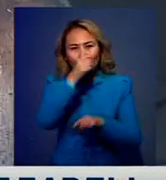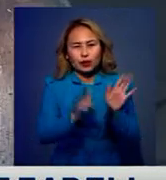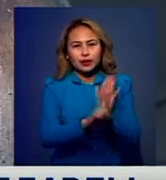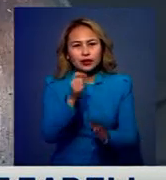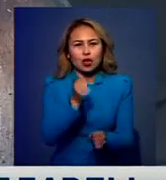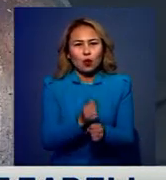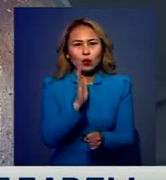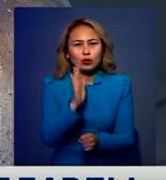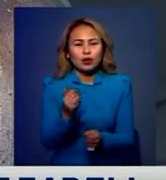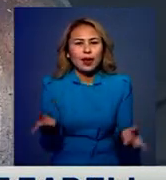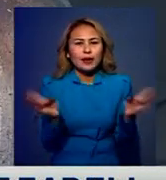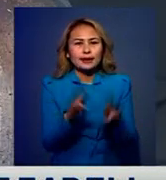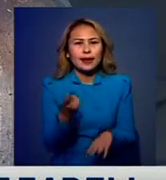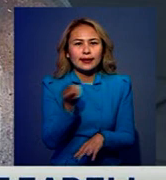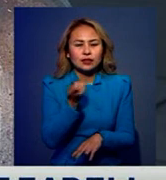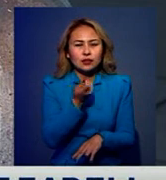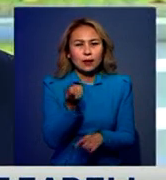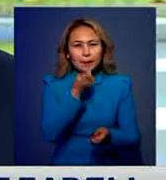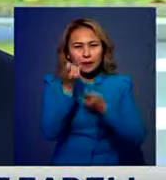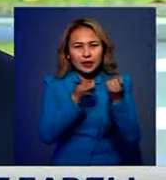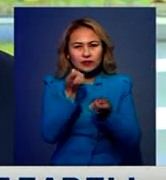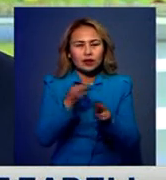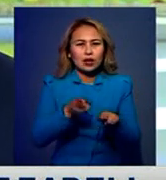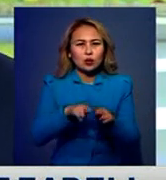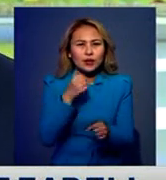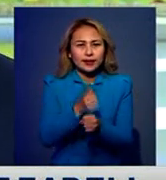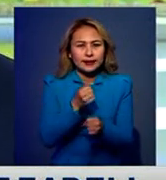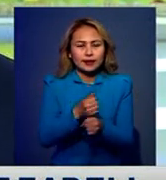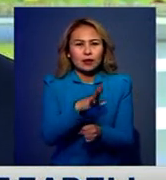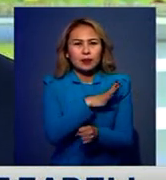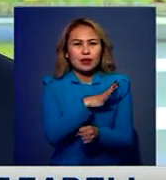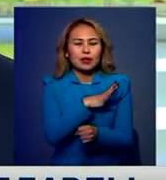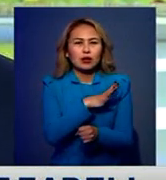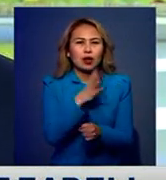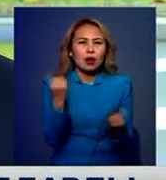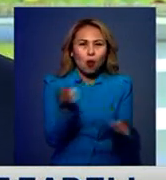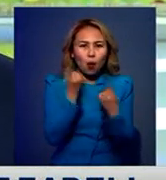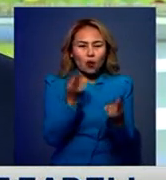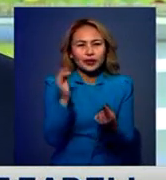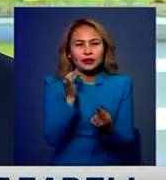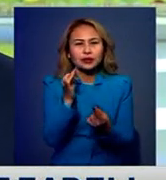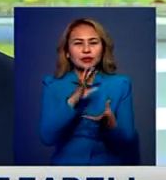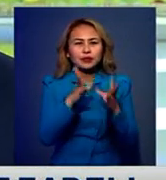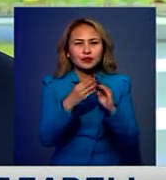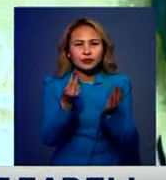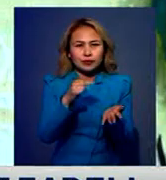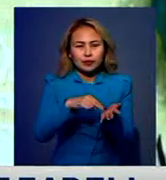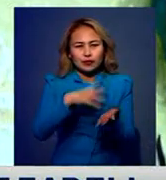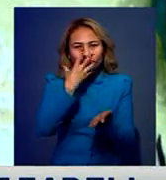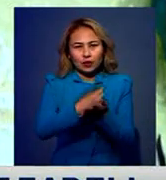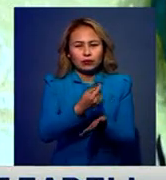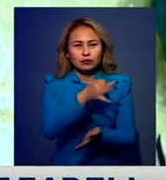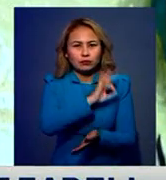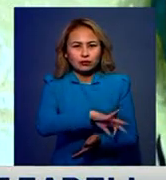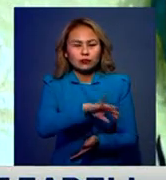отырмыз. Күріштің қалдығынан, күріштің жаңағы майда ақұсағынан жасалынатын тағамдардың бірі, ол әлі жеңіл, ол әлі былайша өзінің бағасы да халыққа